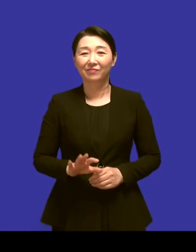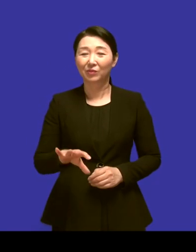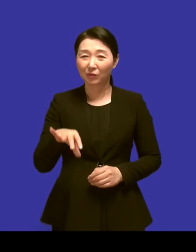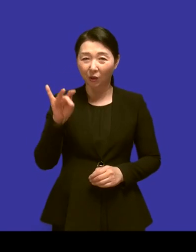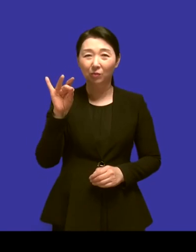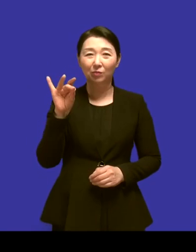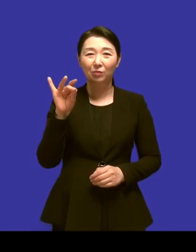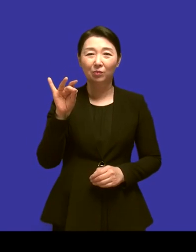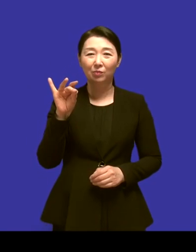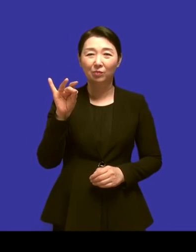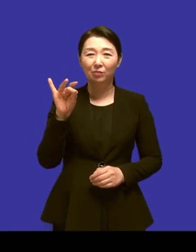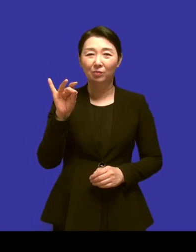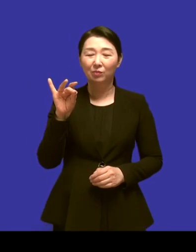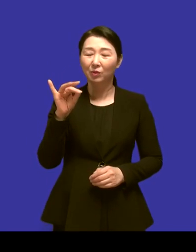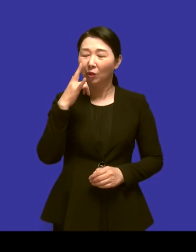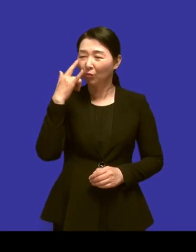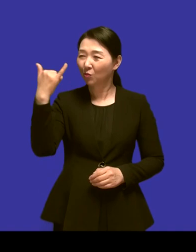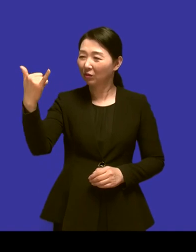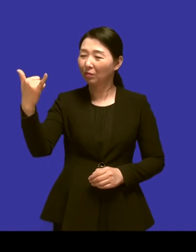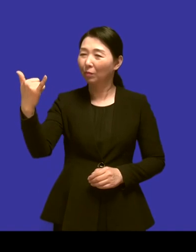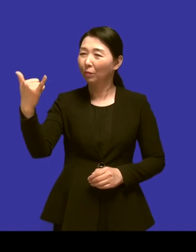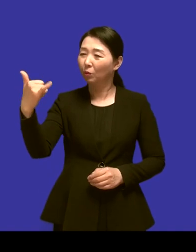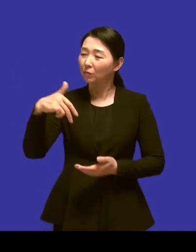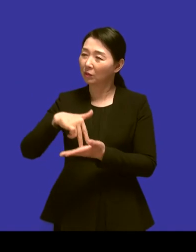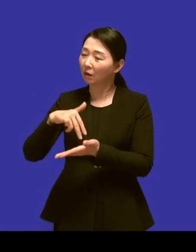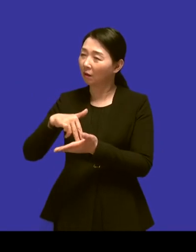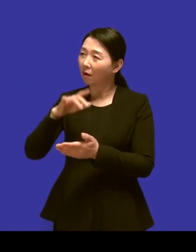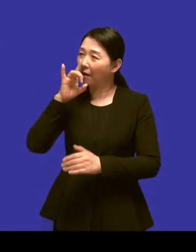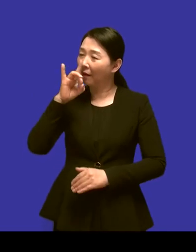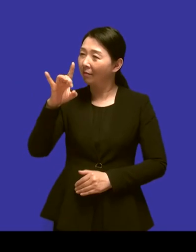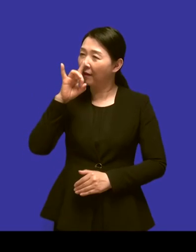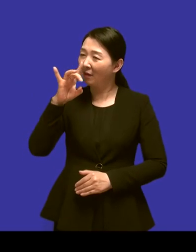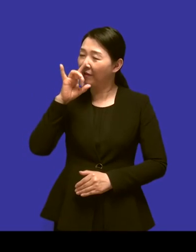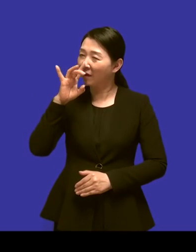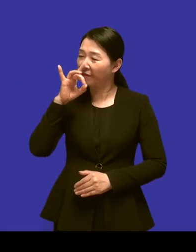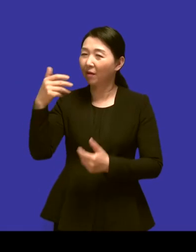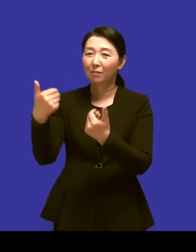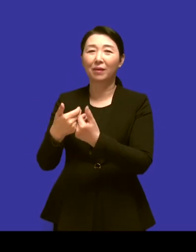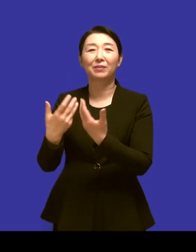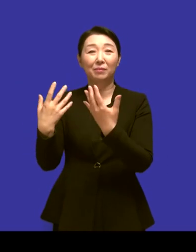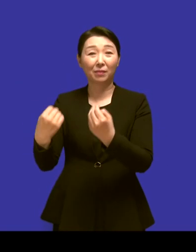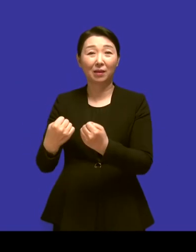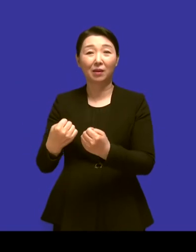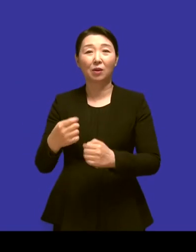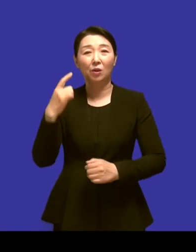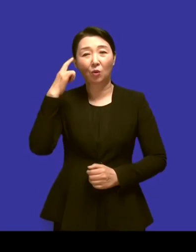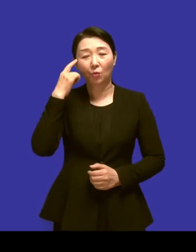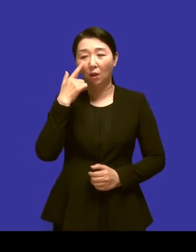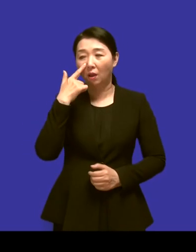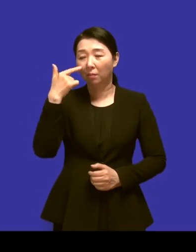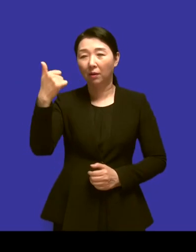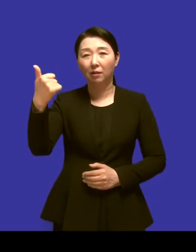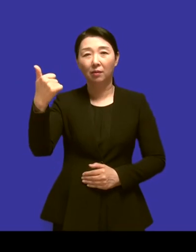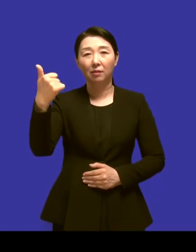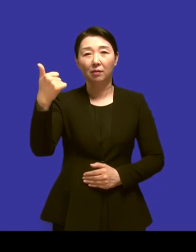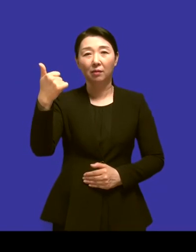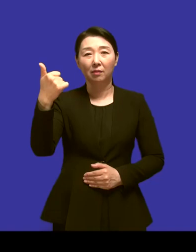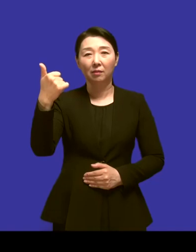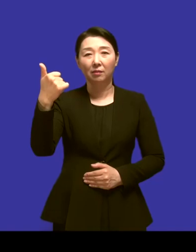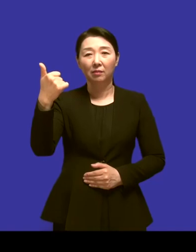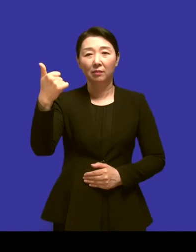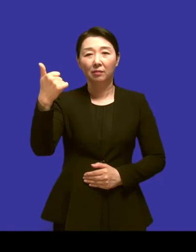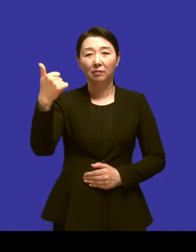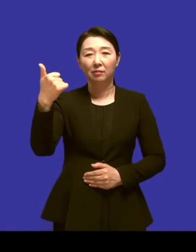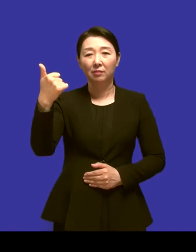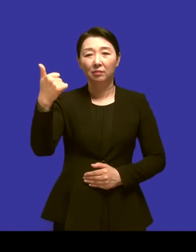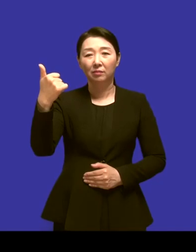처음에는 완강히 이제 좀 안 된다라고 이제 말씀을 해주셨어요. 왜냐하면 이제 아버지께서도 워낙에